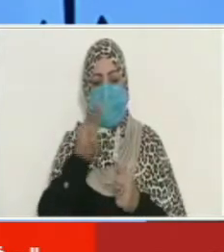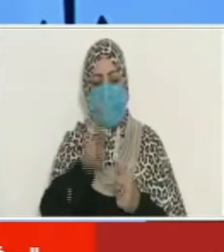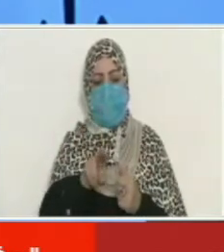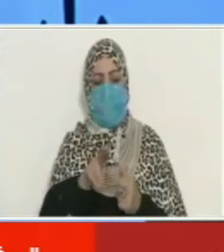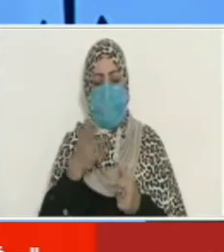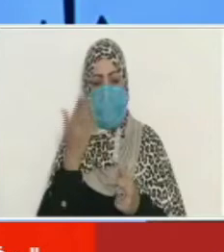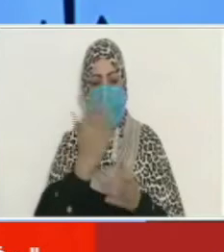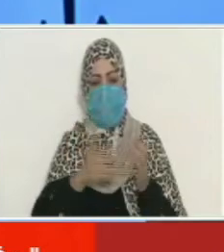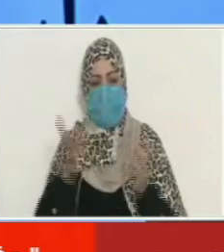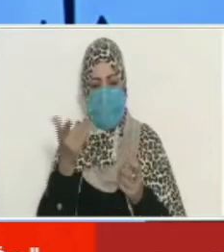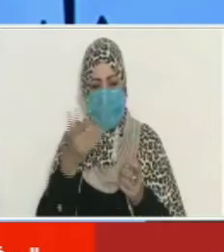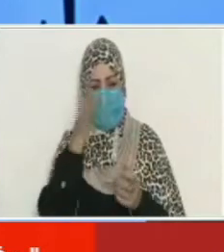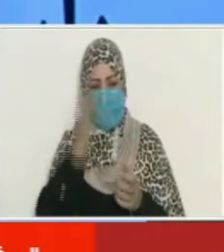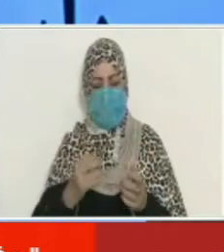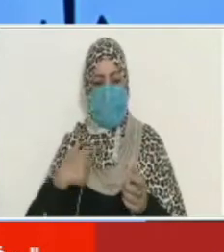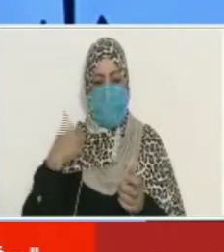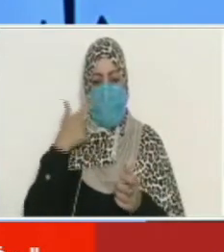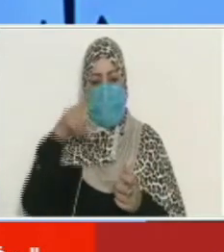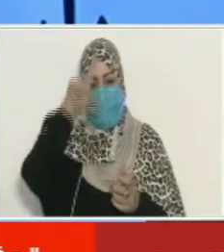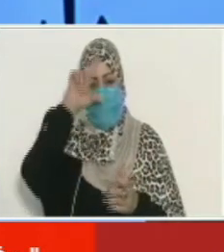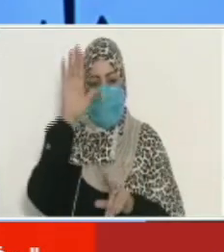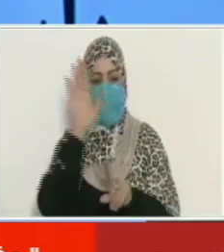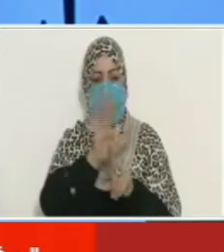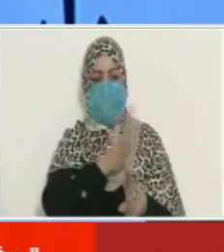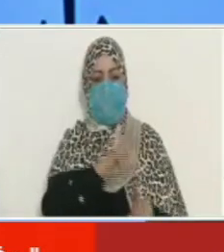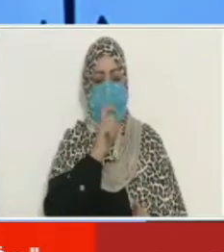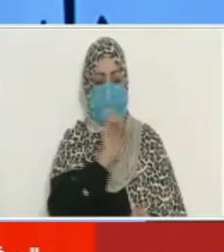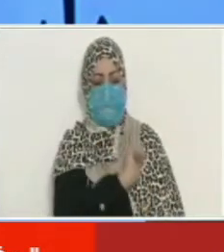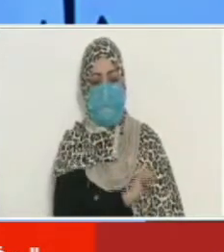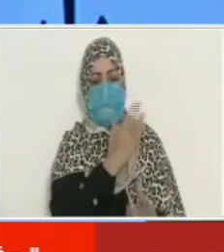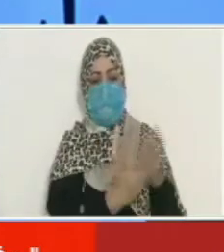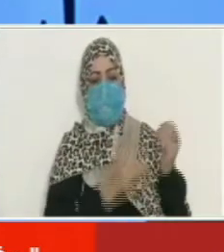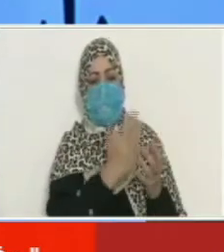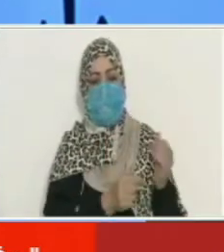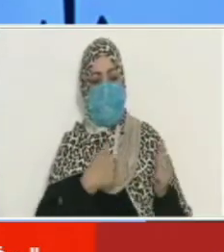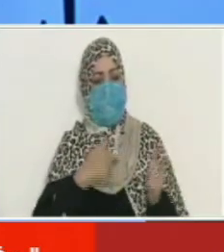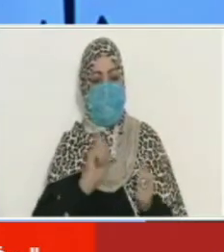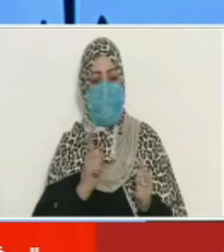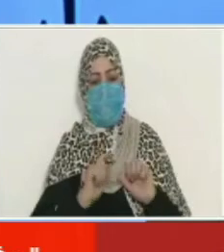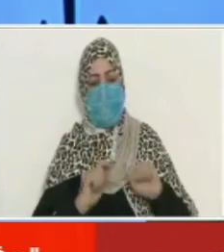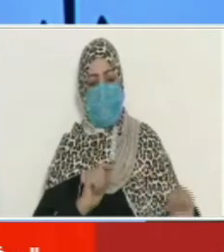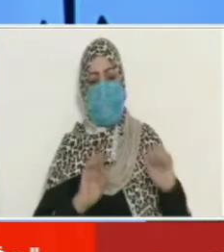كتب لزوجته هبة، عقد هبة أو ورقة مكتوب عليها هبة،